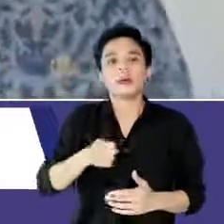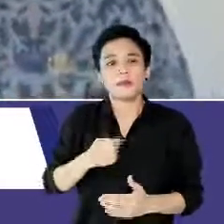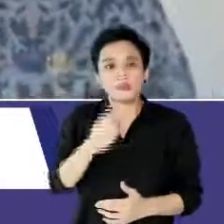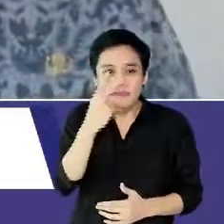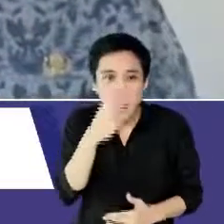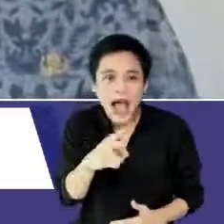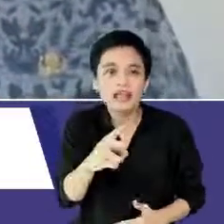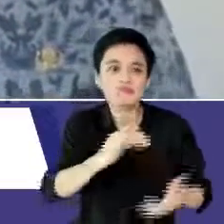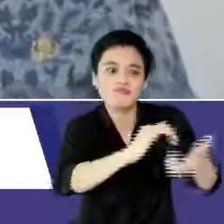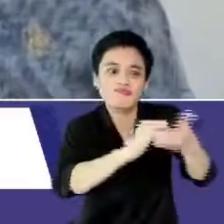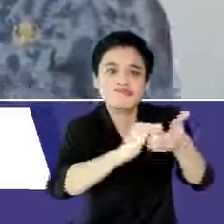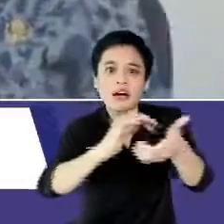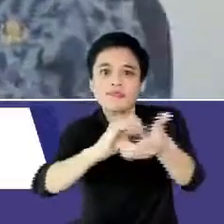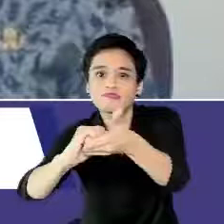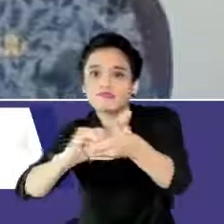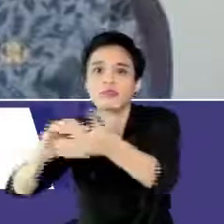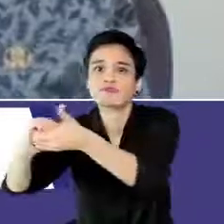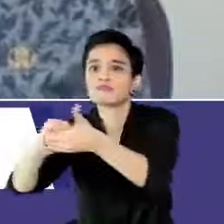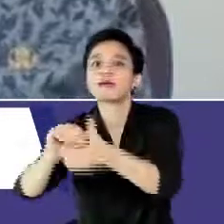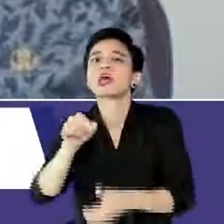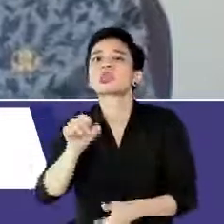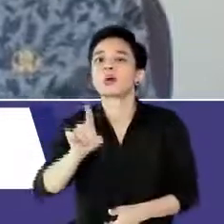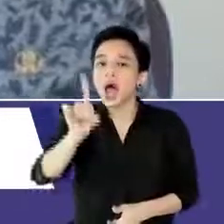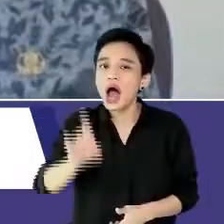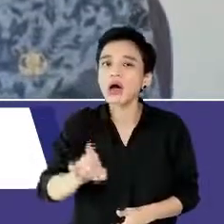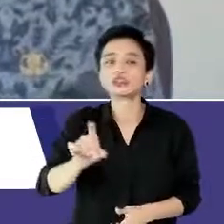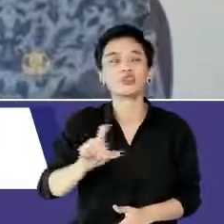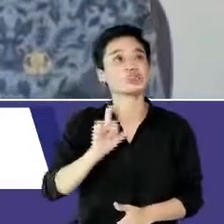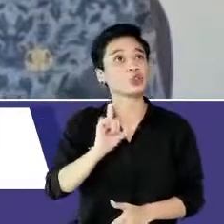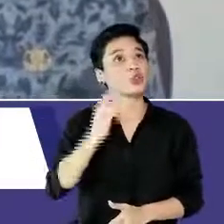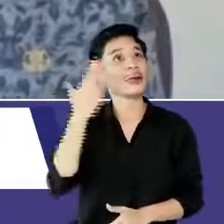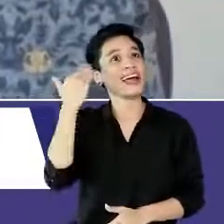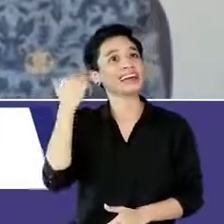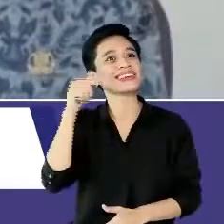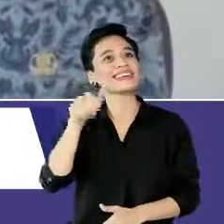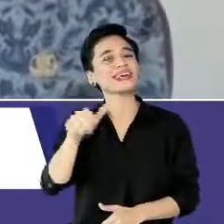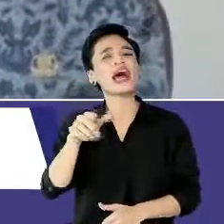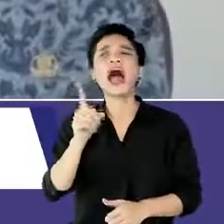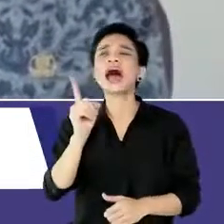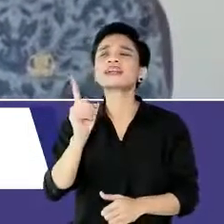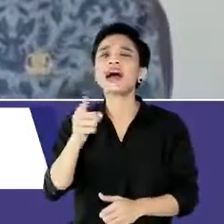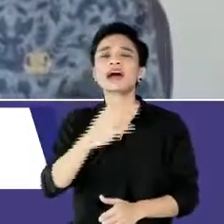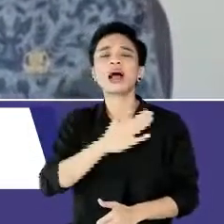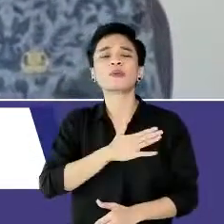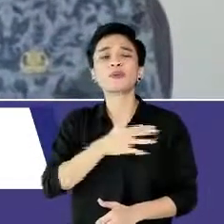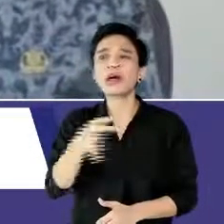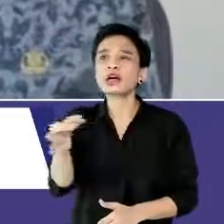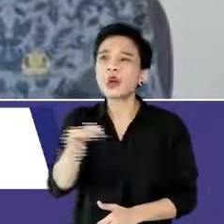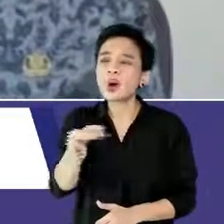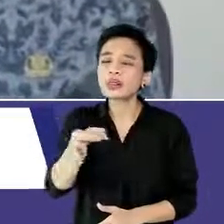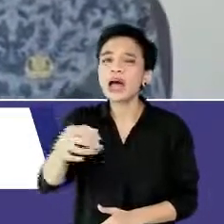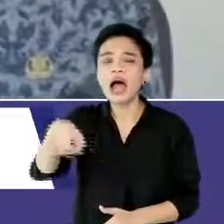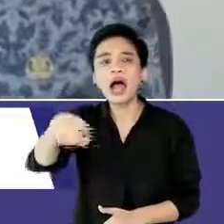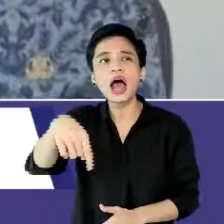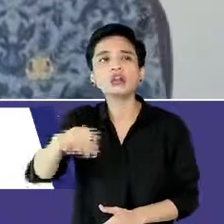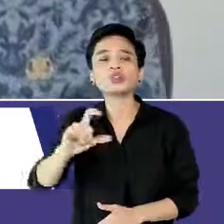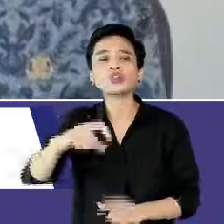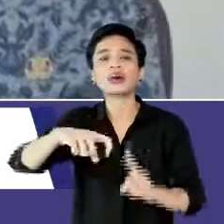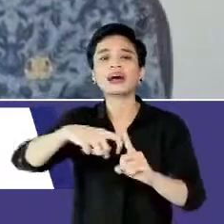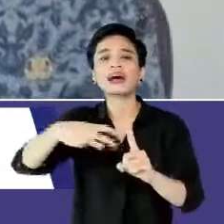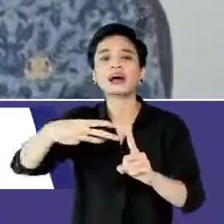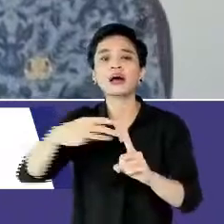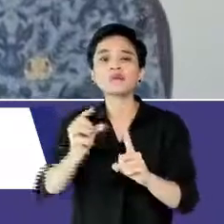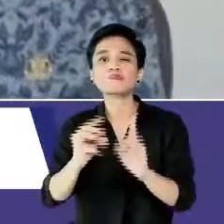kita menyetor tombolnya Minggu lalu dari tiga beliau kabupaten kota yang tidak melaporkan dan melakukan ini misalnya